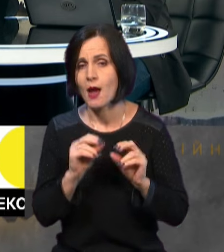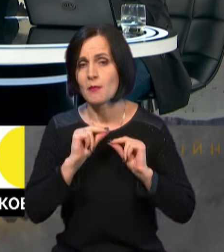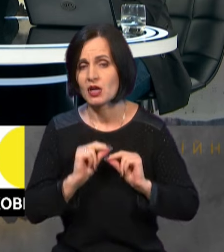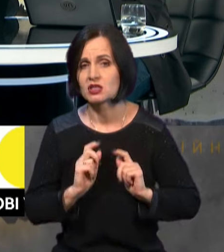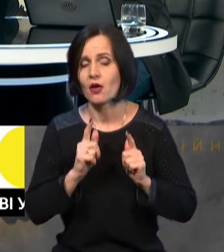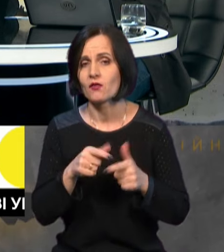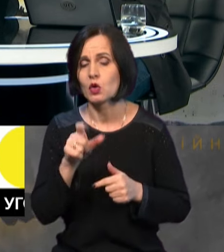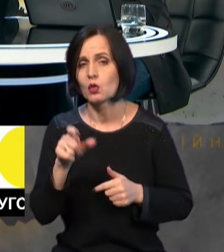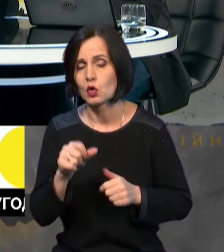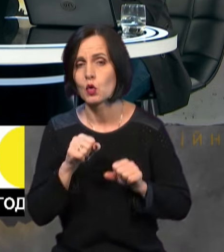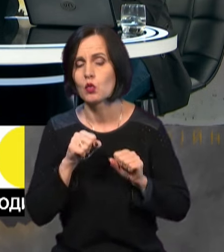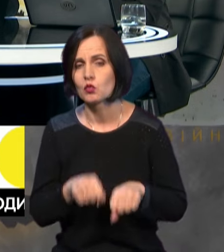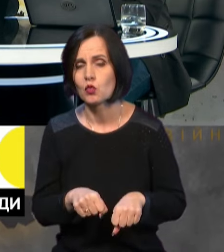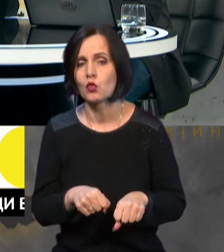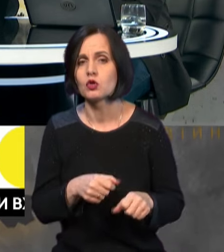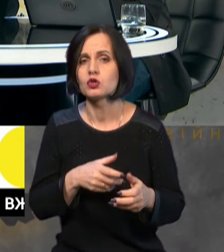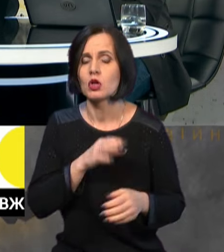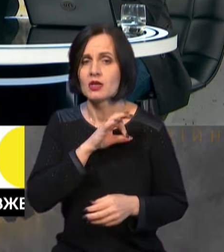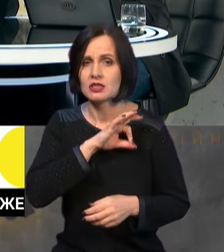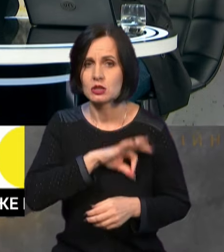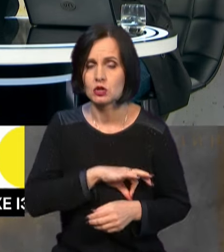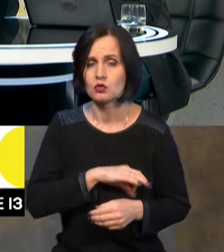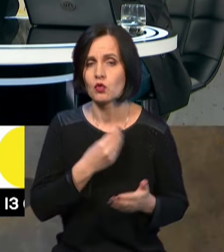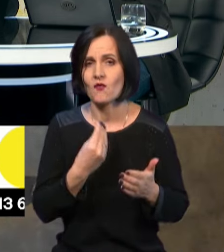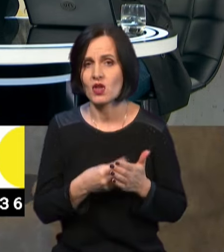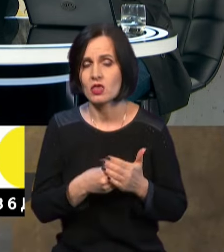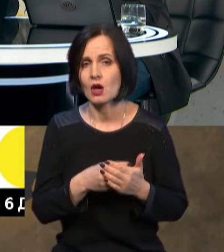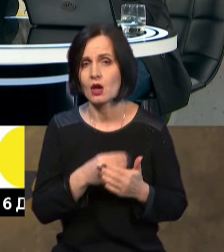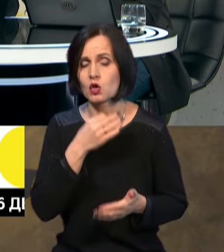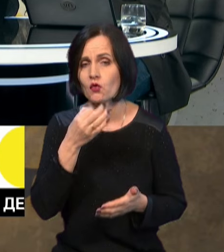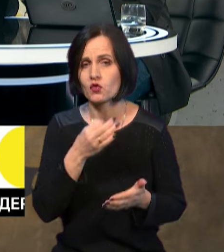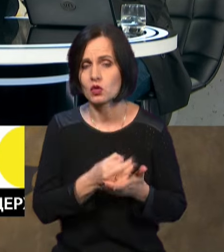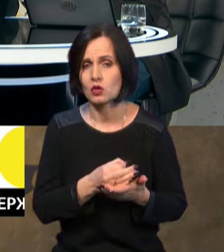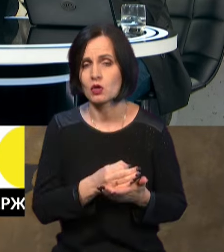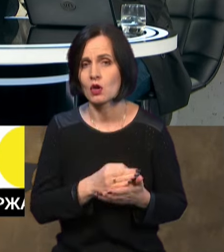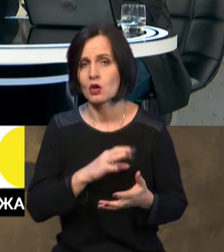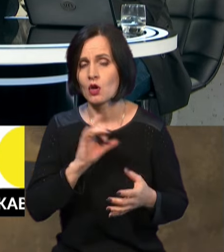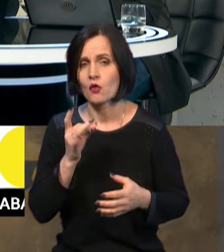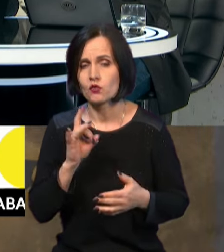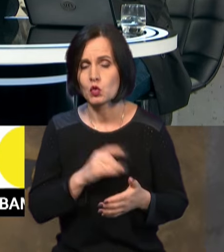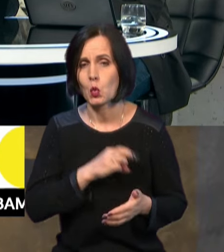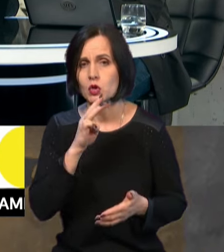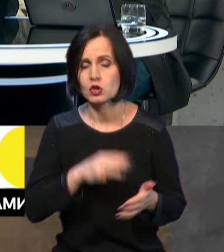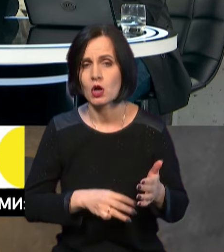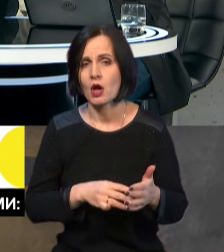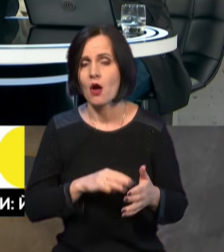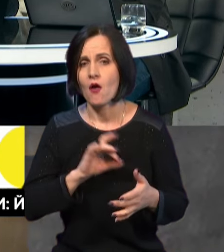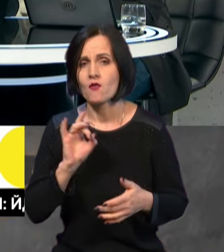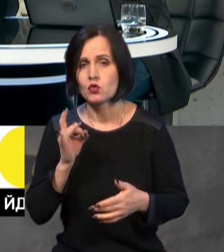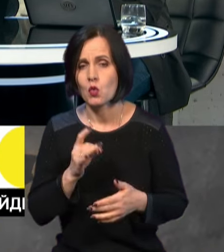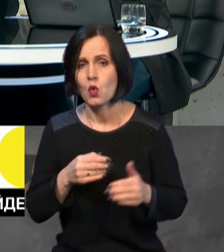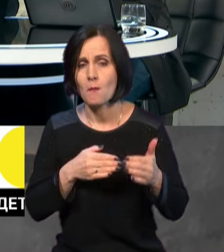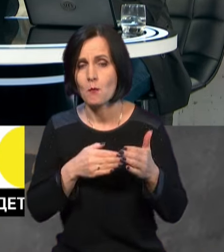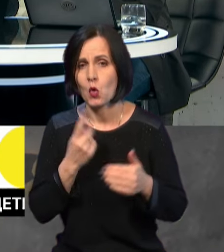можна застосувати фінансову відповідальність у вигляді штрафу в розмірі однієї мінімальної заробітної плати.